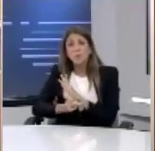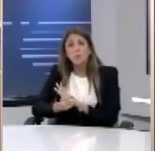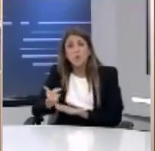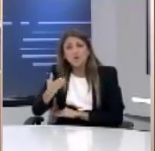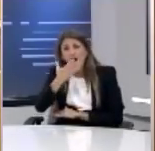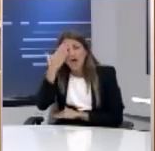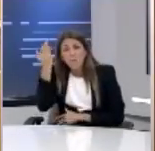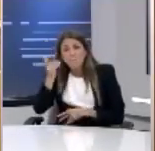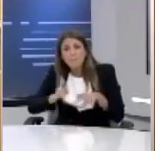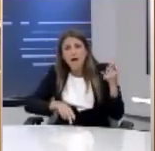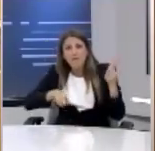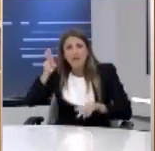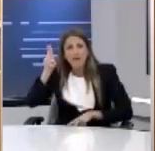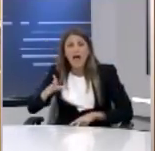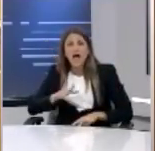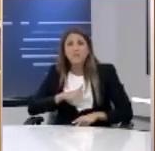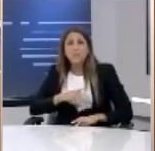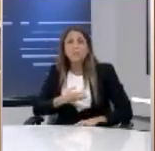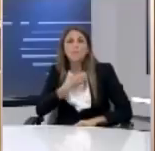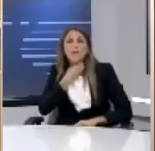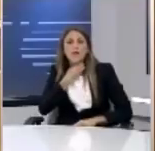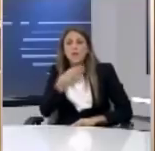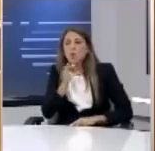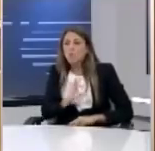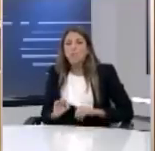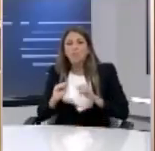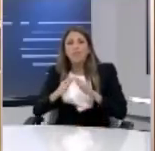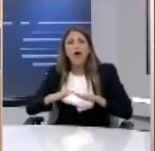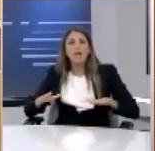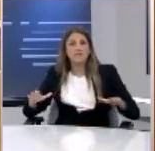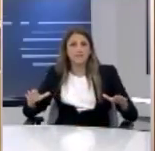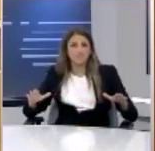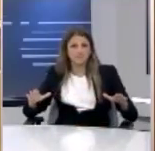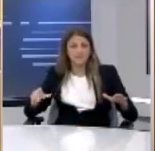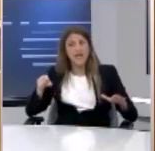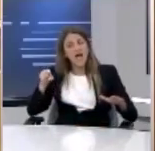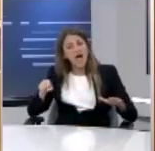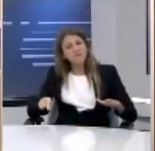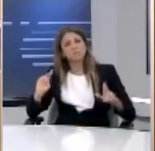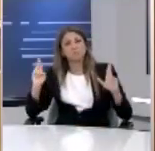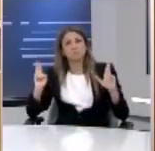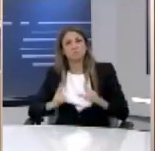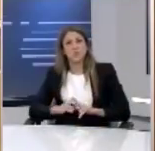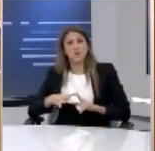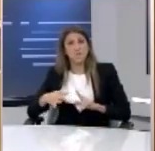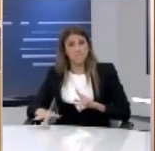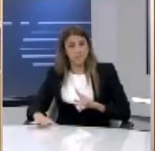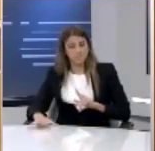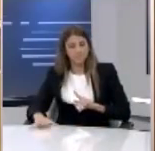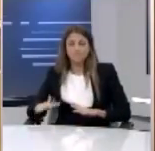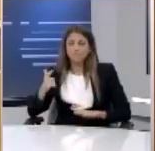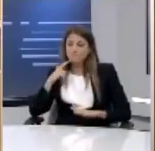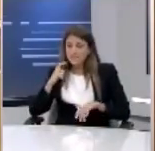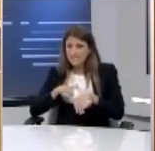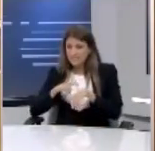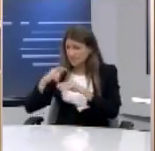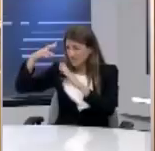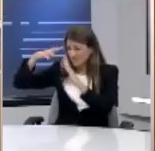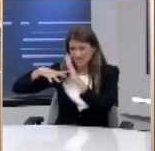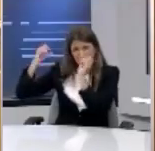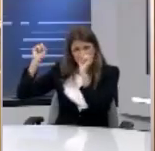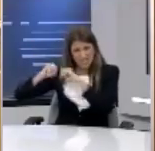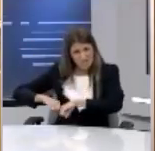παλεύαμε για αυτή τη συμφωνία, εγώ προσωπικά αναγκάστηκα Να πάω τρεις φορές ως πρωθυπουργός της χώρας